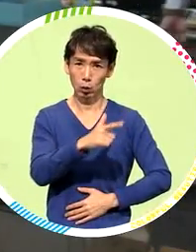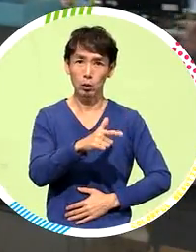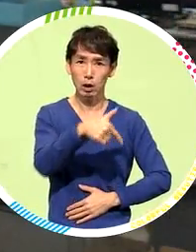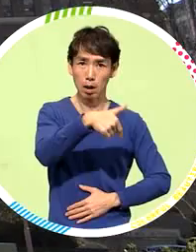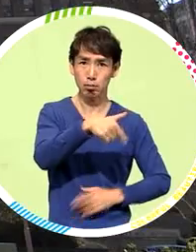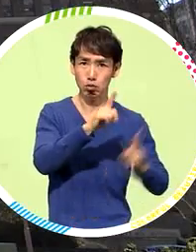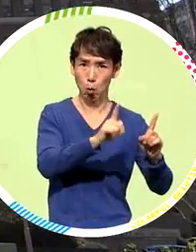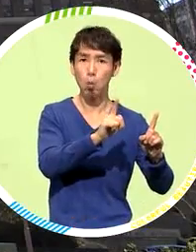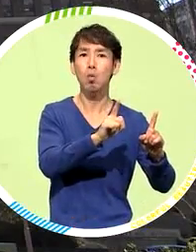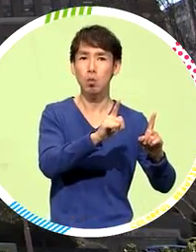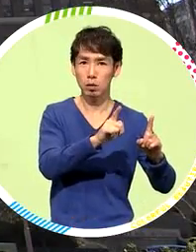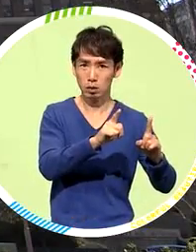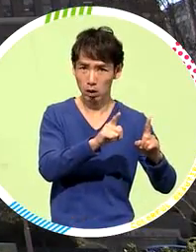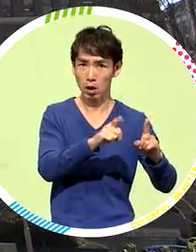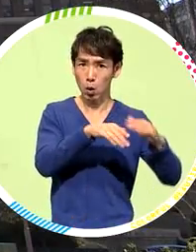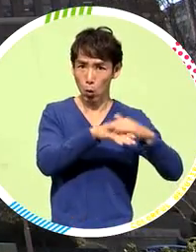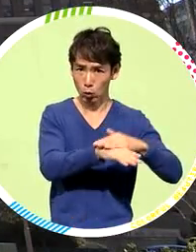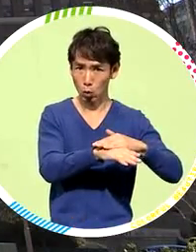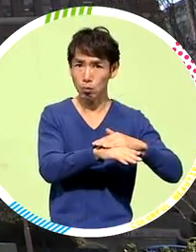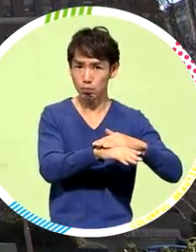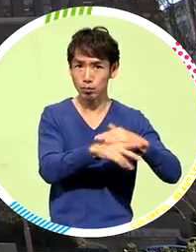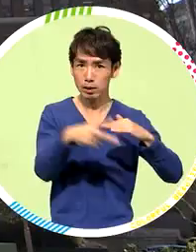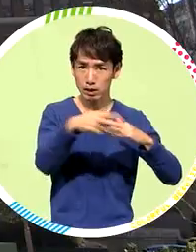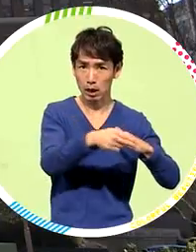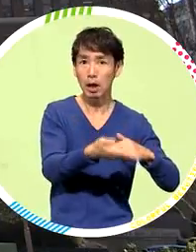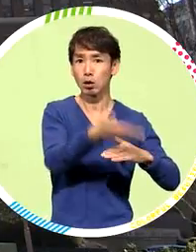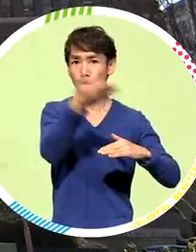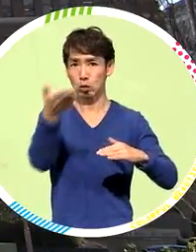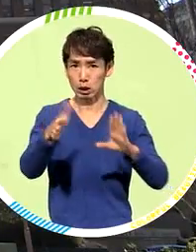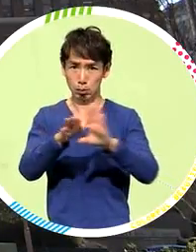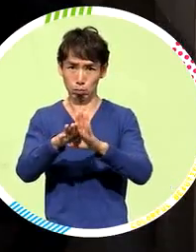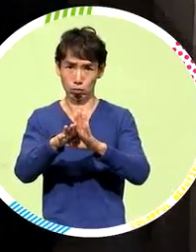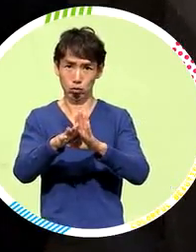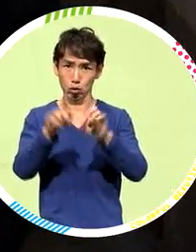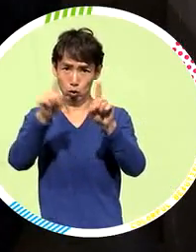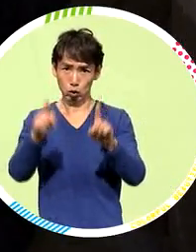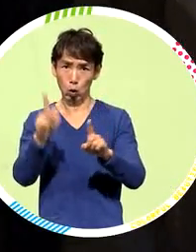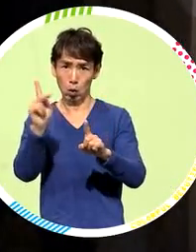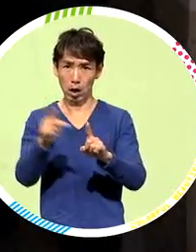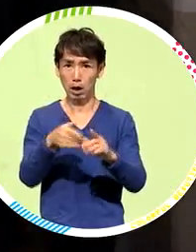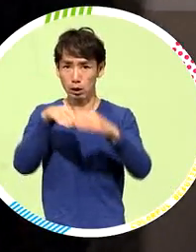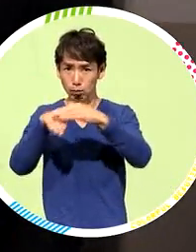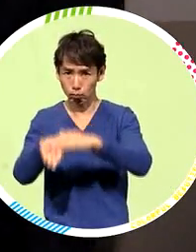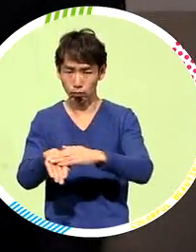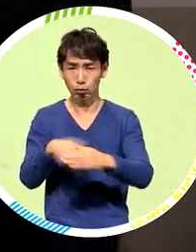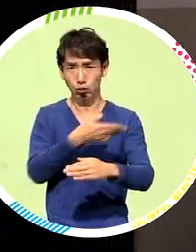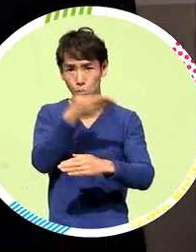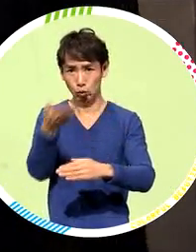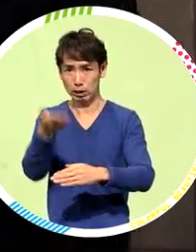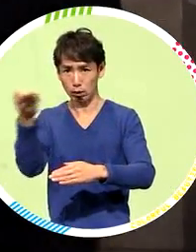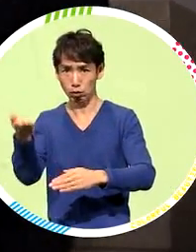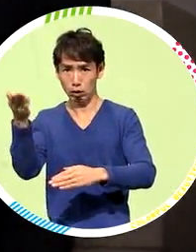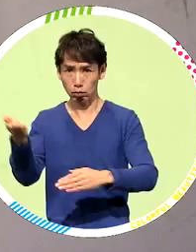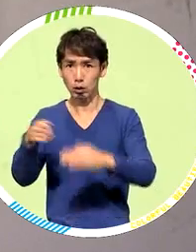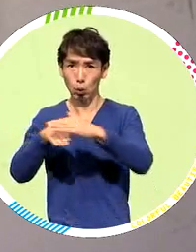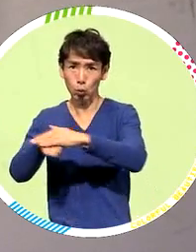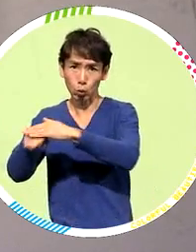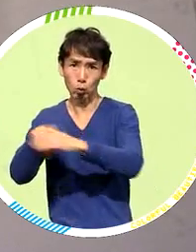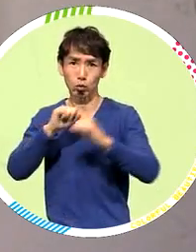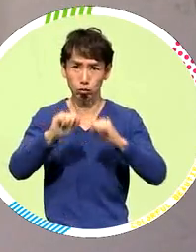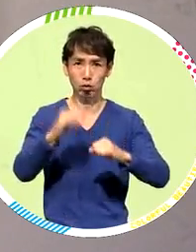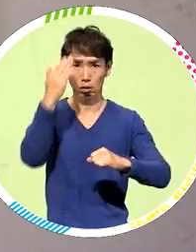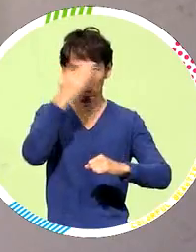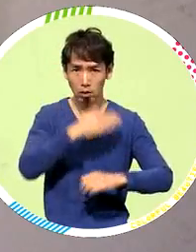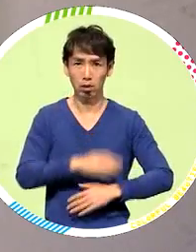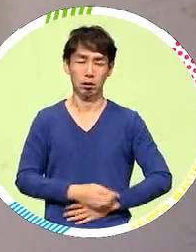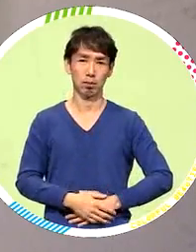一定の保存期間が過ぎた文書は文書化の書庫に保管ですかならばそちらも見学させてくださいやって